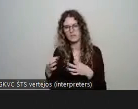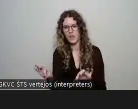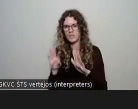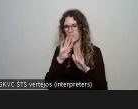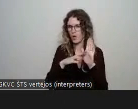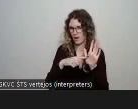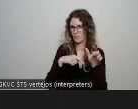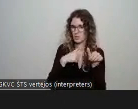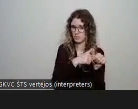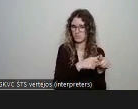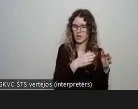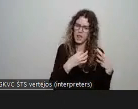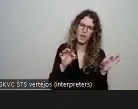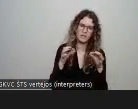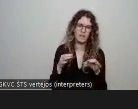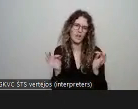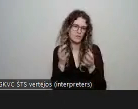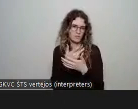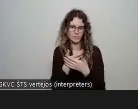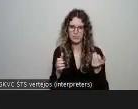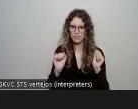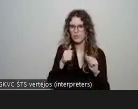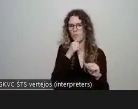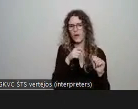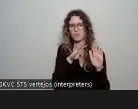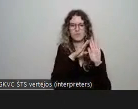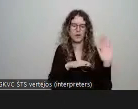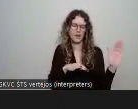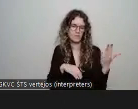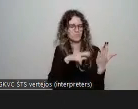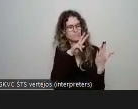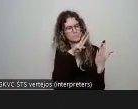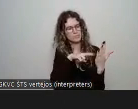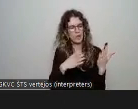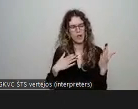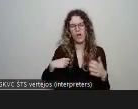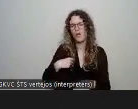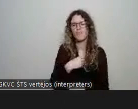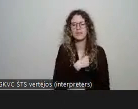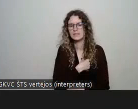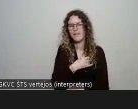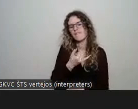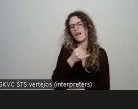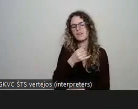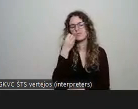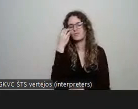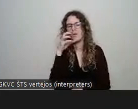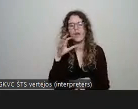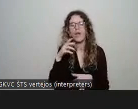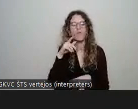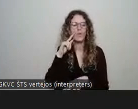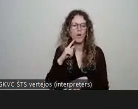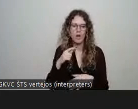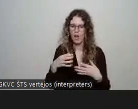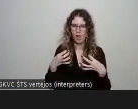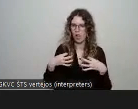galėjo traktuoti programą taip, kaip jiem patiko, kaip norėjo, tai tikrai laisvė buvo labai